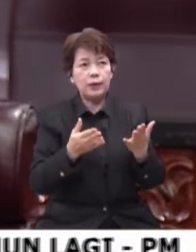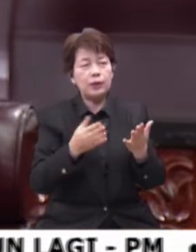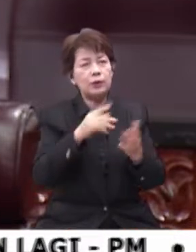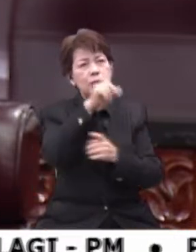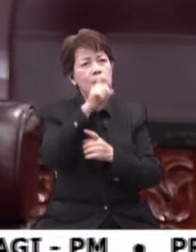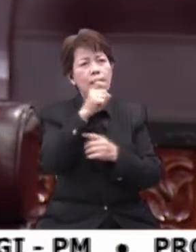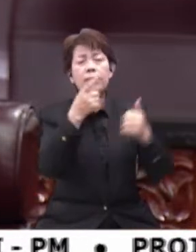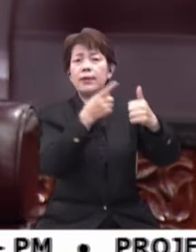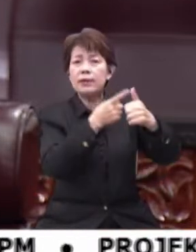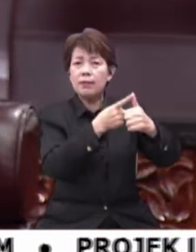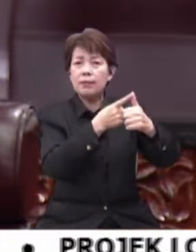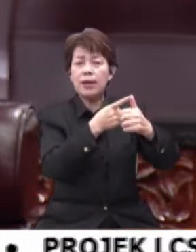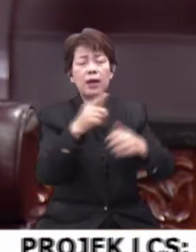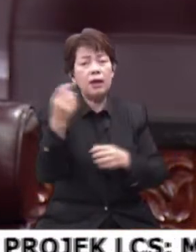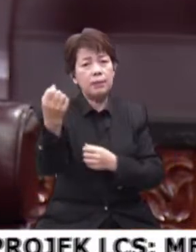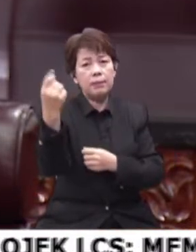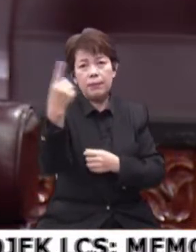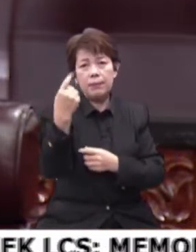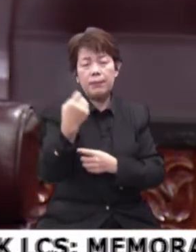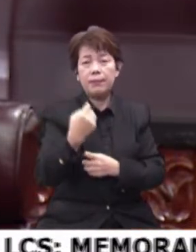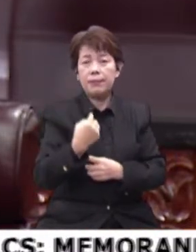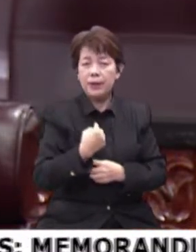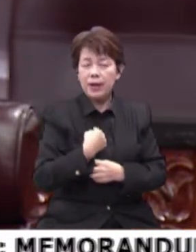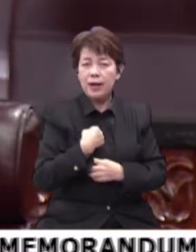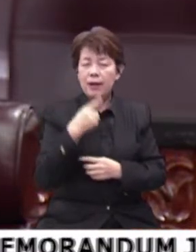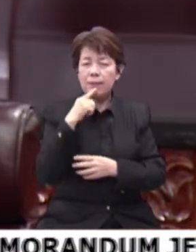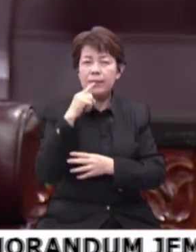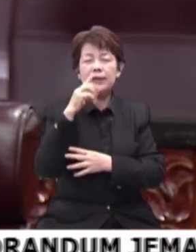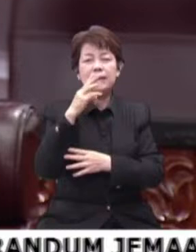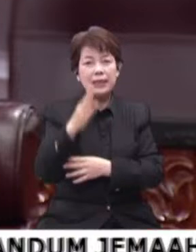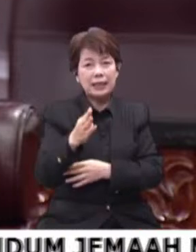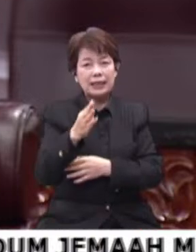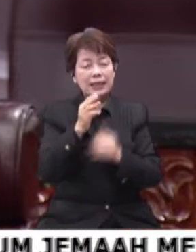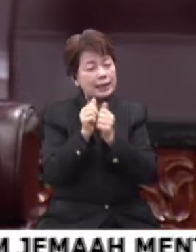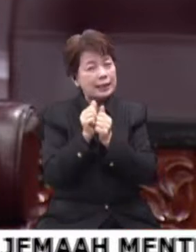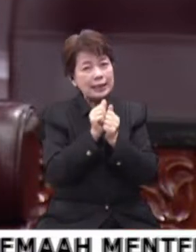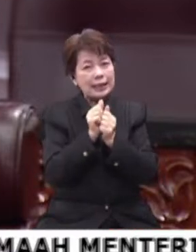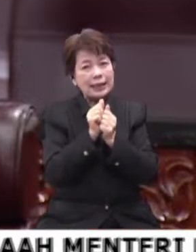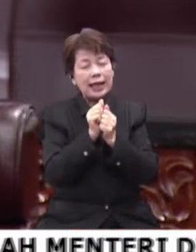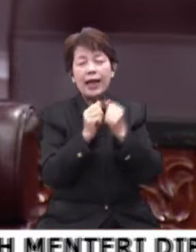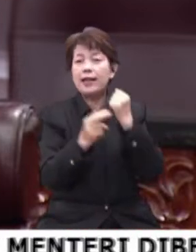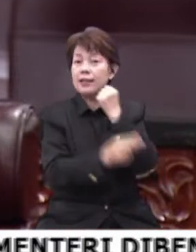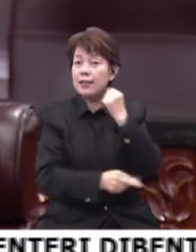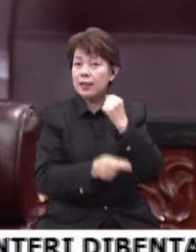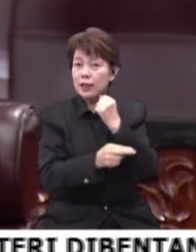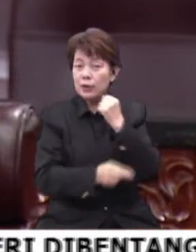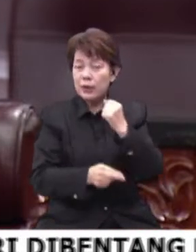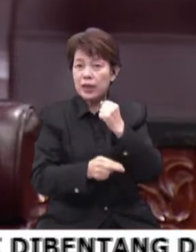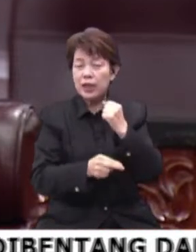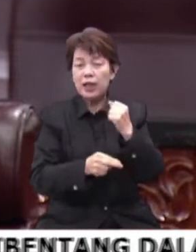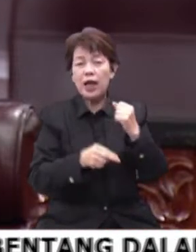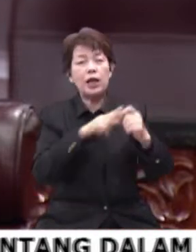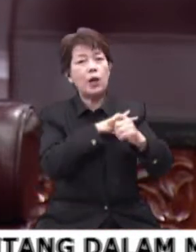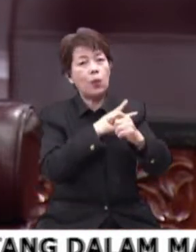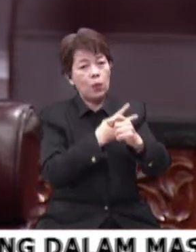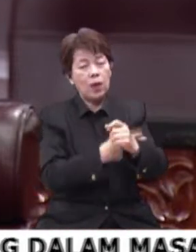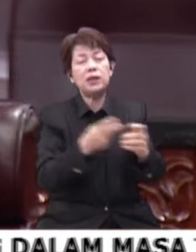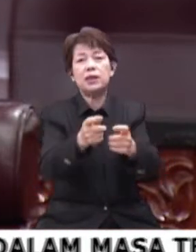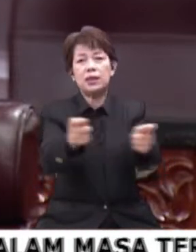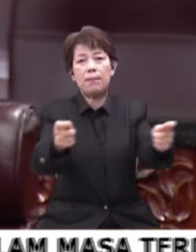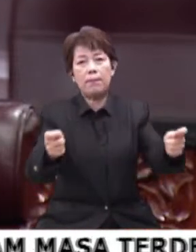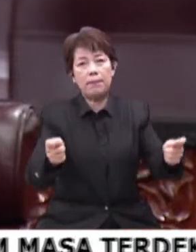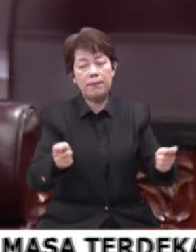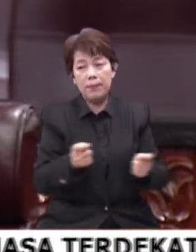sebenarnya kita sebenarnya ada perjanjian dengan kerajaan Negeri ataupun pihak berkuasa tempat dan untuk